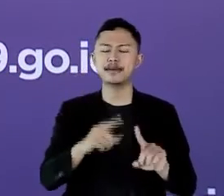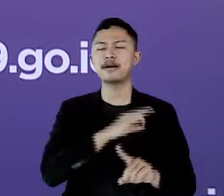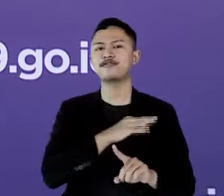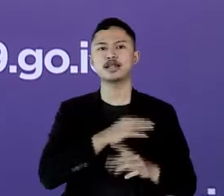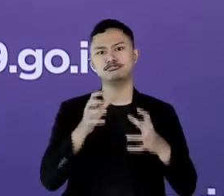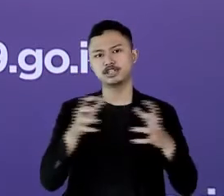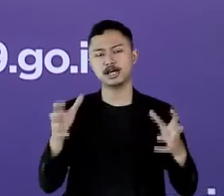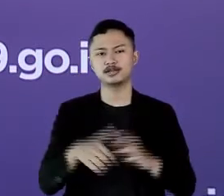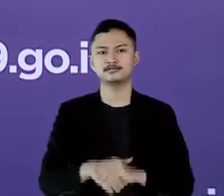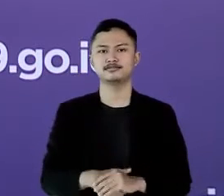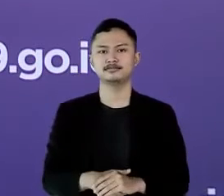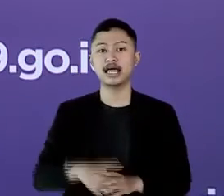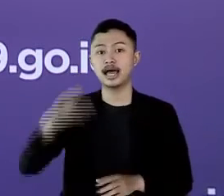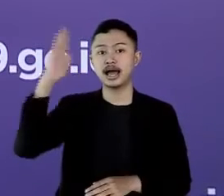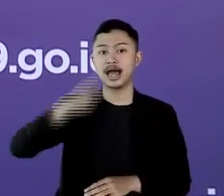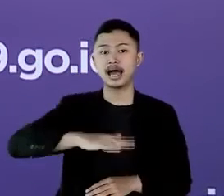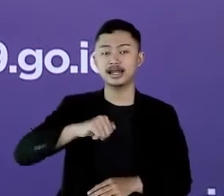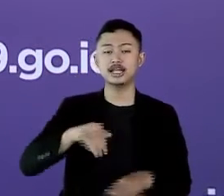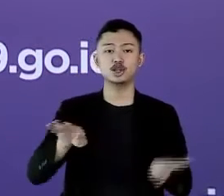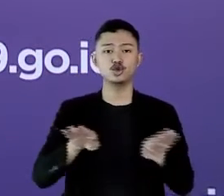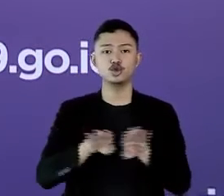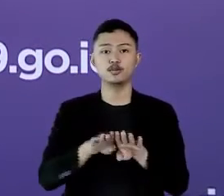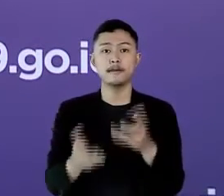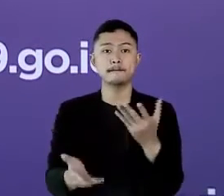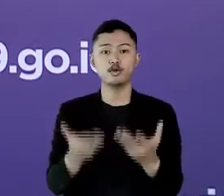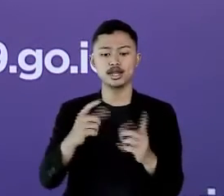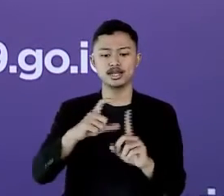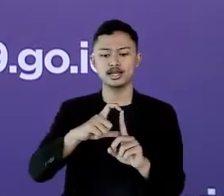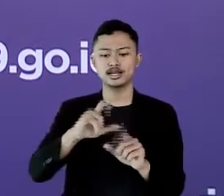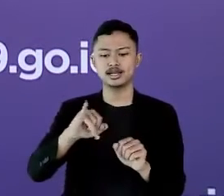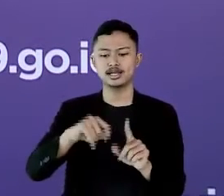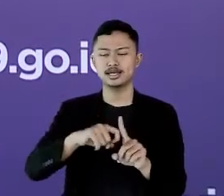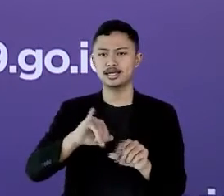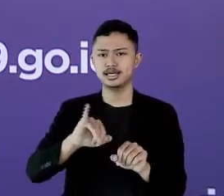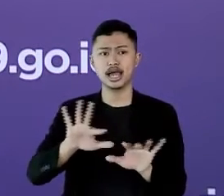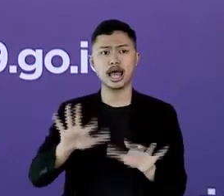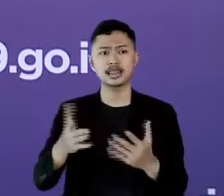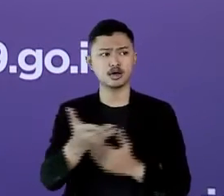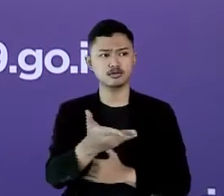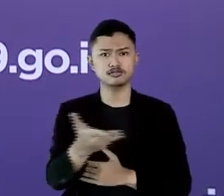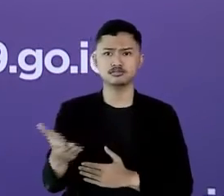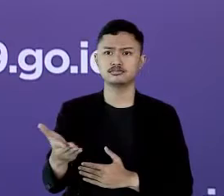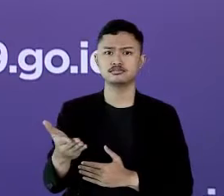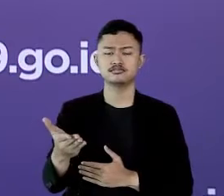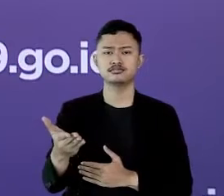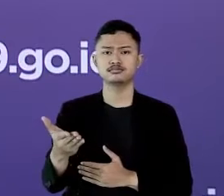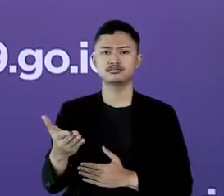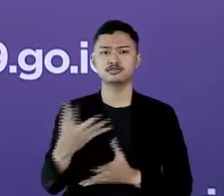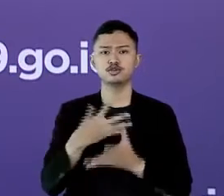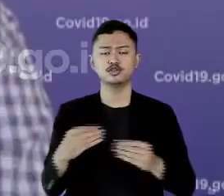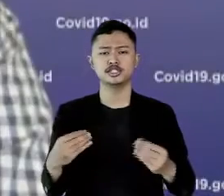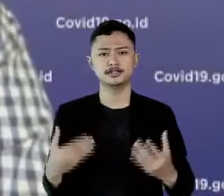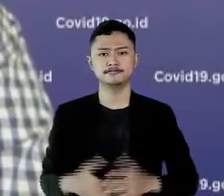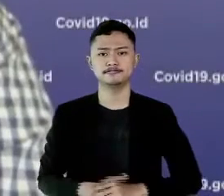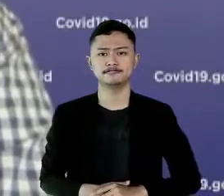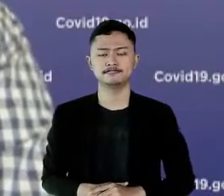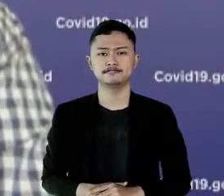akhiri sesi kita pada hari ini, Pak Diki mungkin ada closing statement yang ingin Anda sampaikan. Ya,